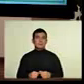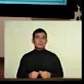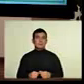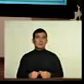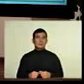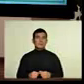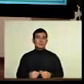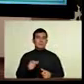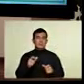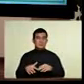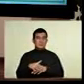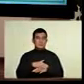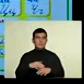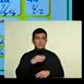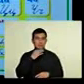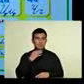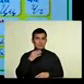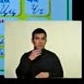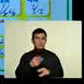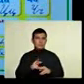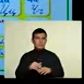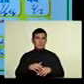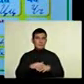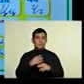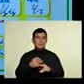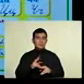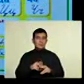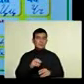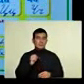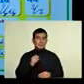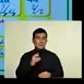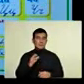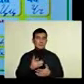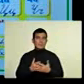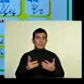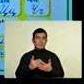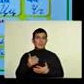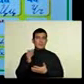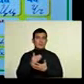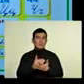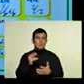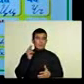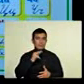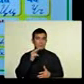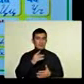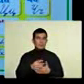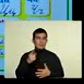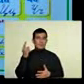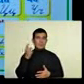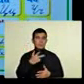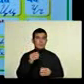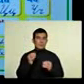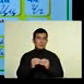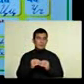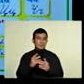Народ толково и не зря расставил буквы букваря. Ты эти буквы заучи, их три десятка с